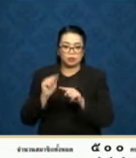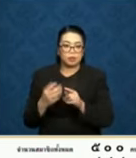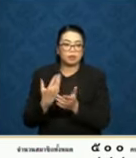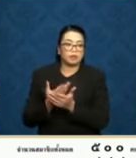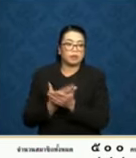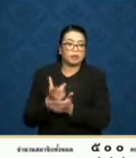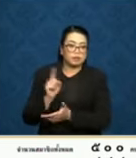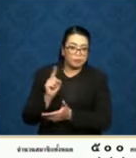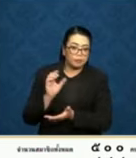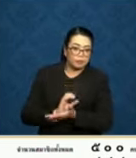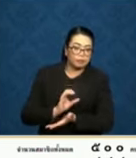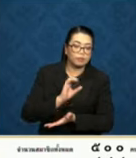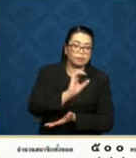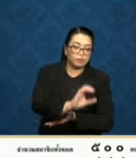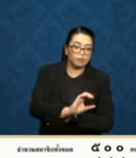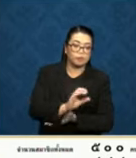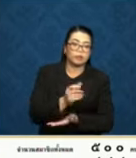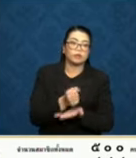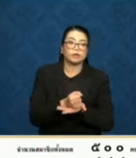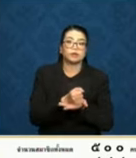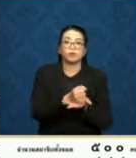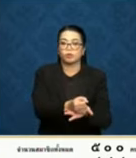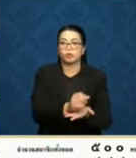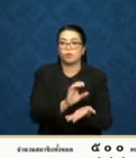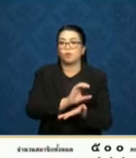็นเงินด